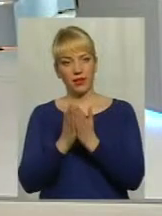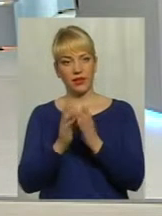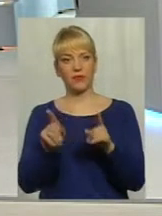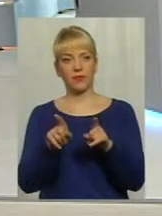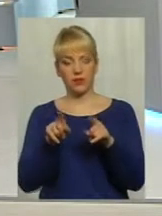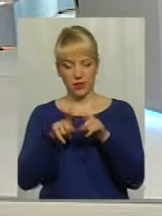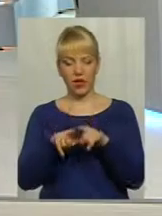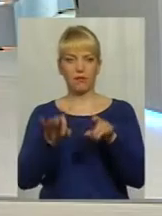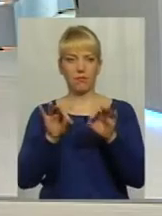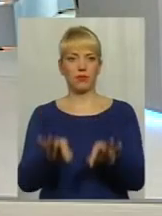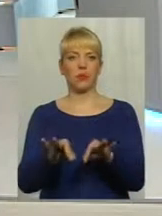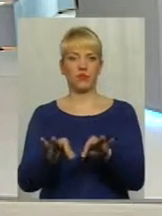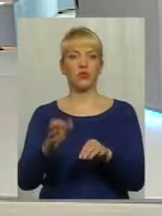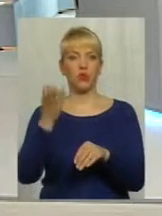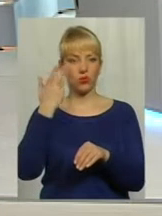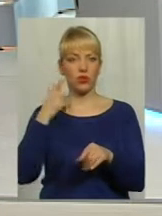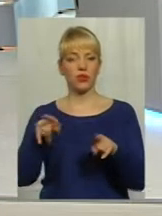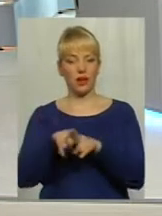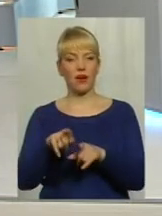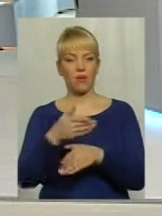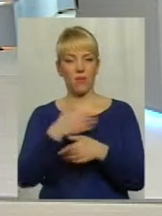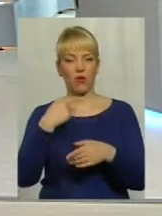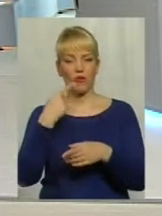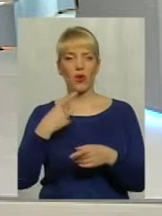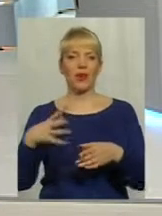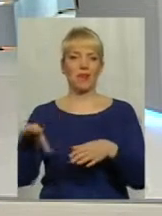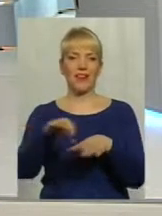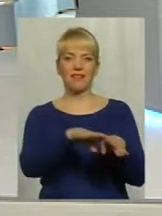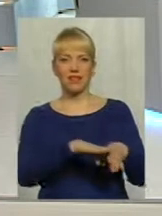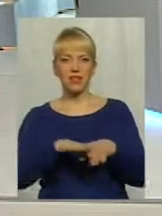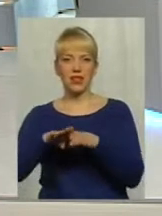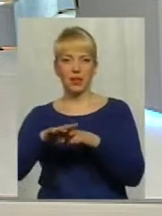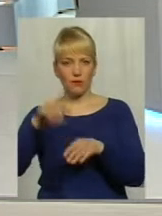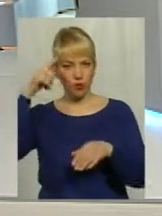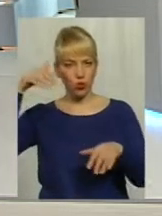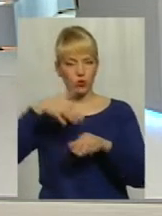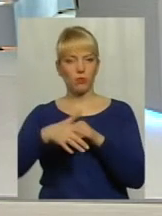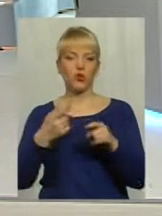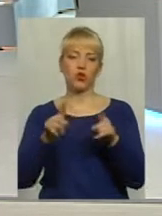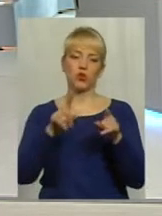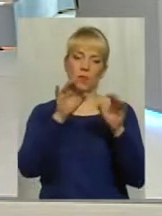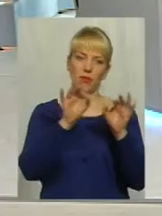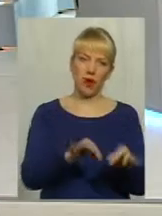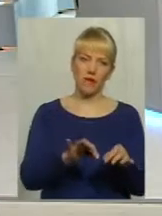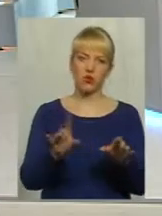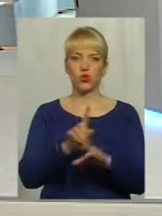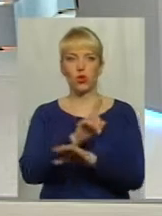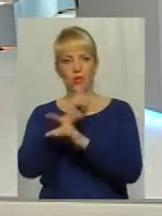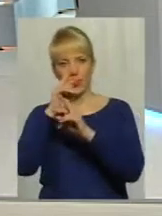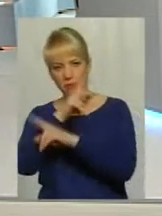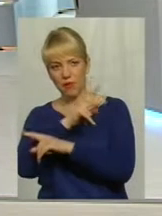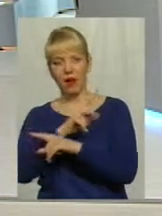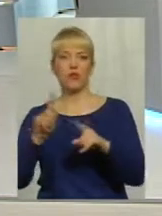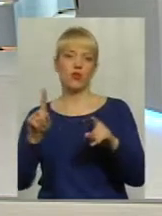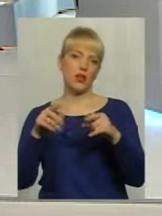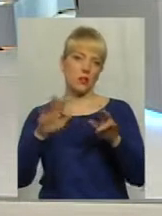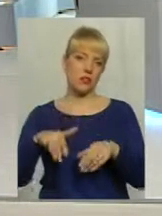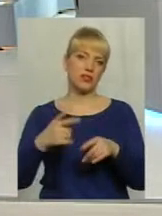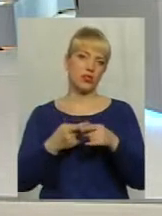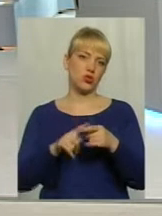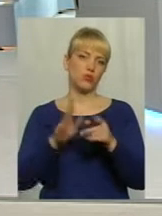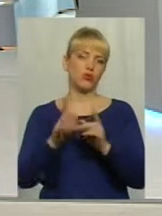так правильно. І коли ми так говоримо, тоді ми стаємо єдиними в розумінні, що є правильно, а що є неправильно. І тоді зміни